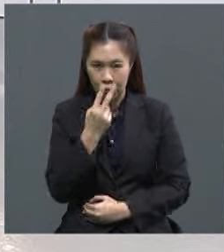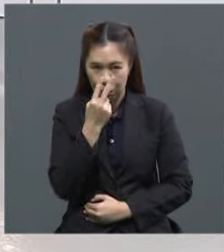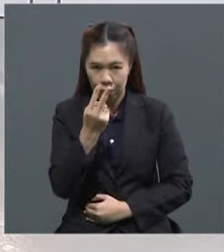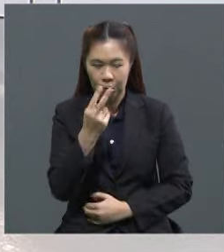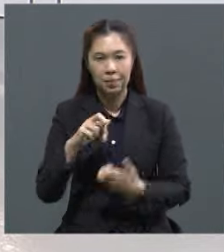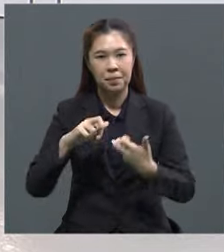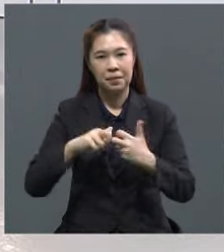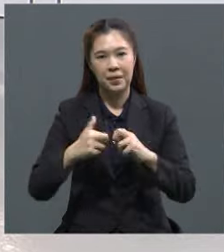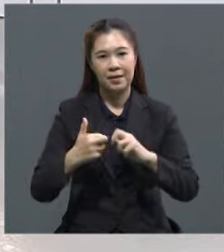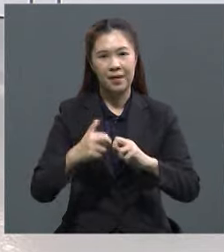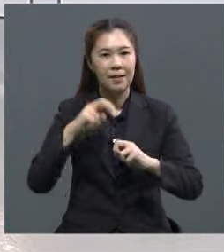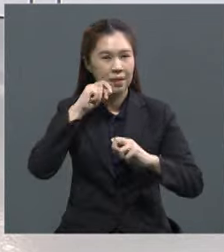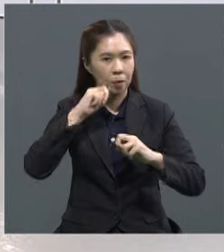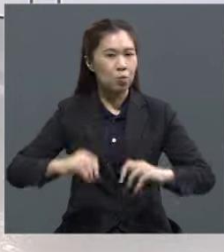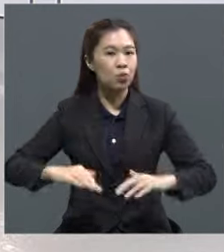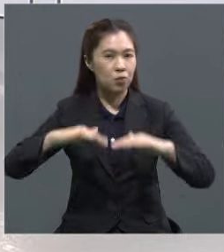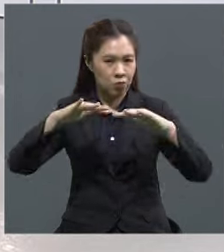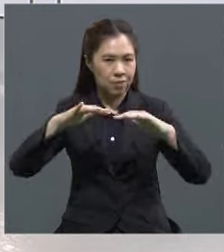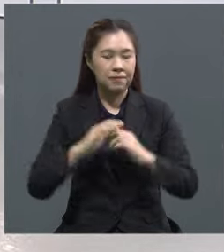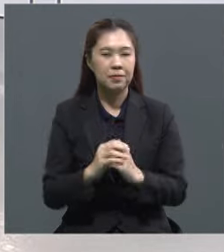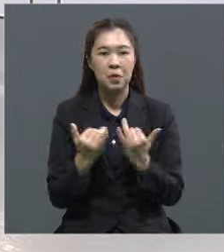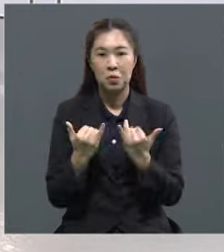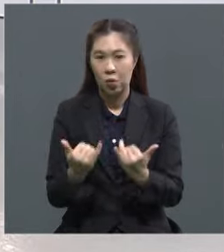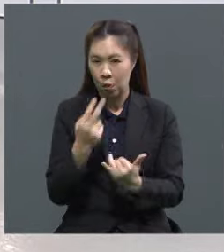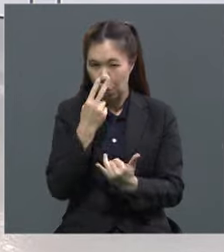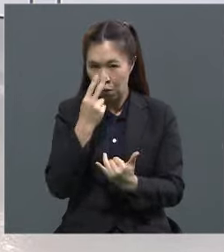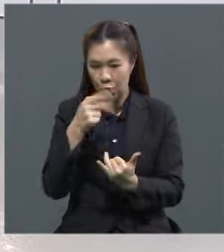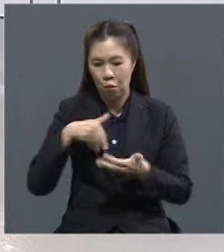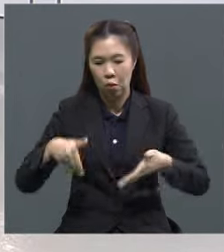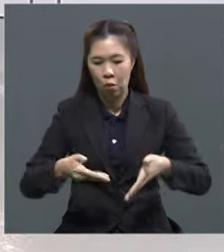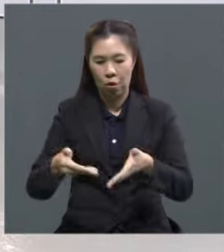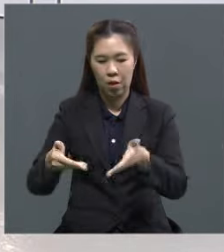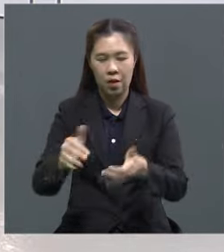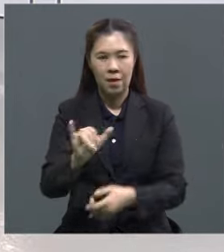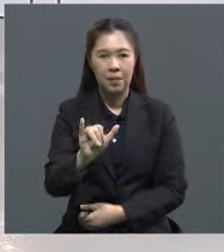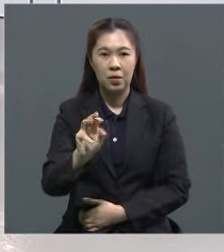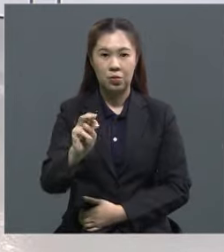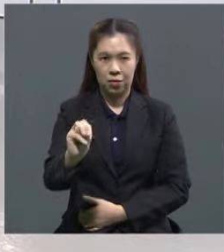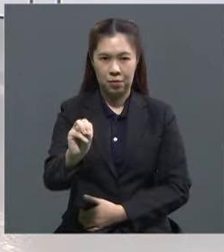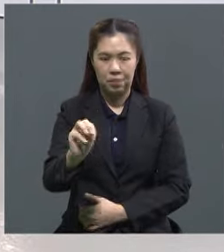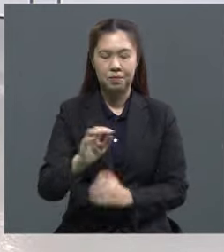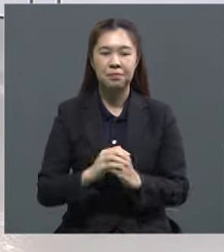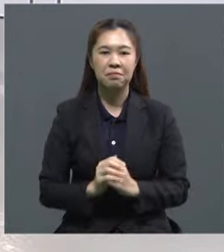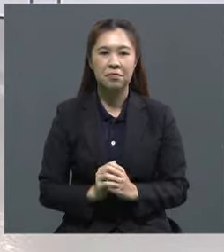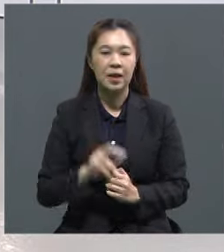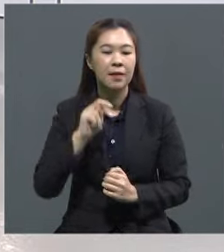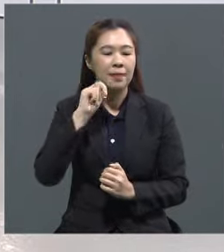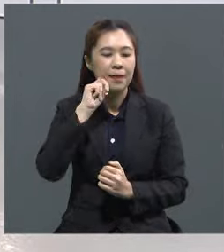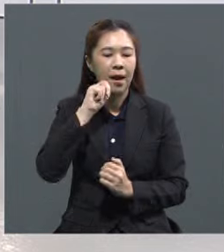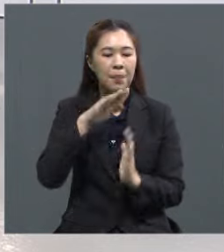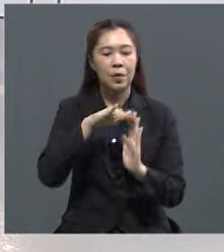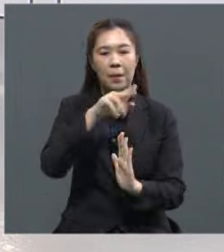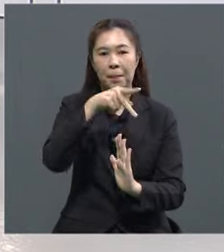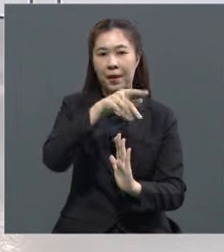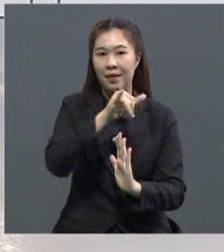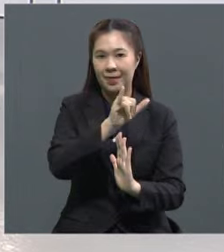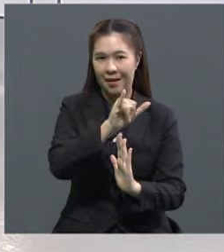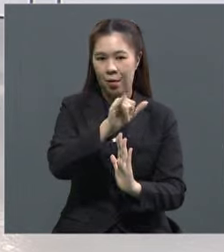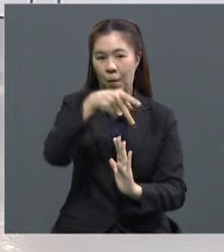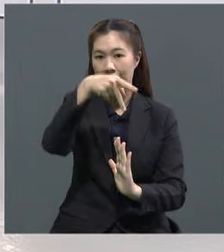เรื่องของสถานการณ์น้ำโดยเฉพาะน้ำลุ่มน้ำยมอย่างที่เราติดตามกันน้ำจากพะเยาน้ำจาก